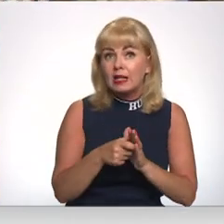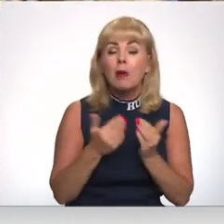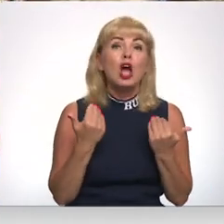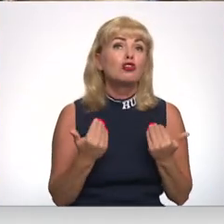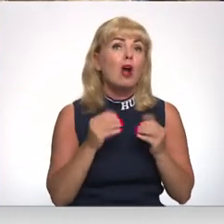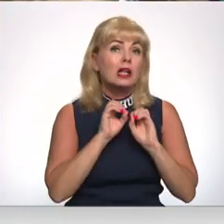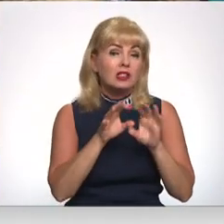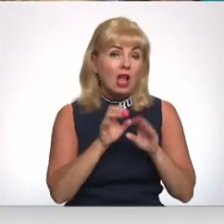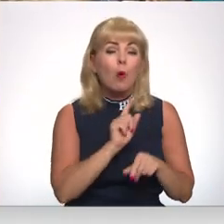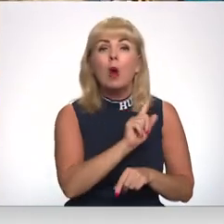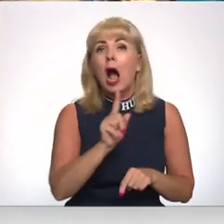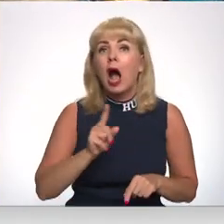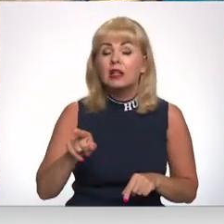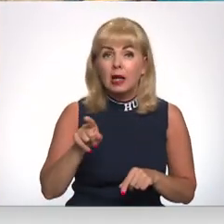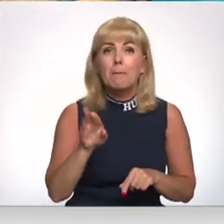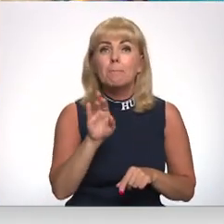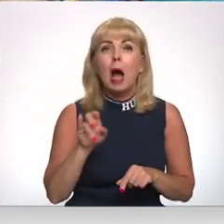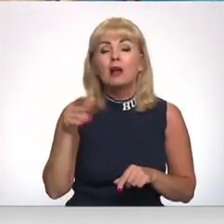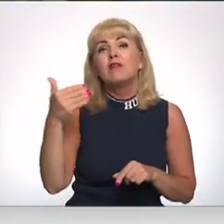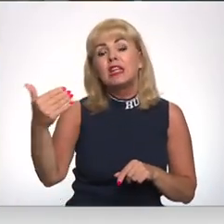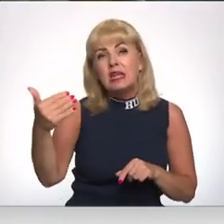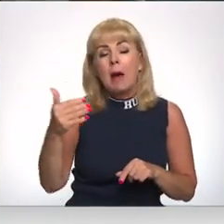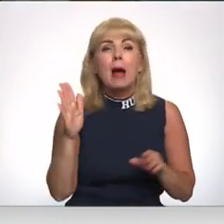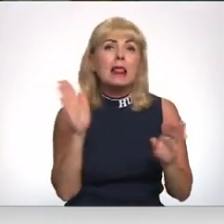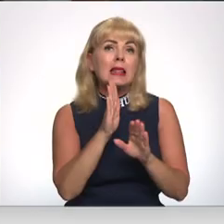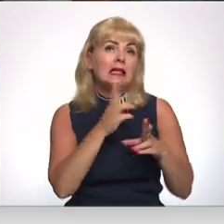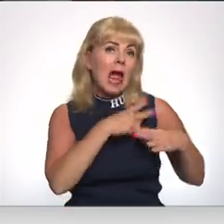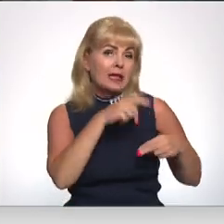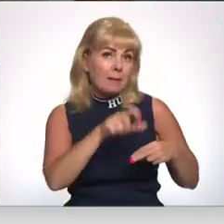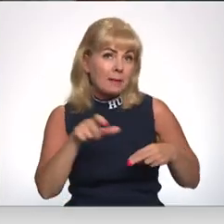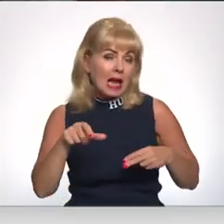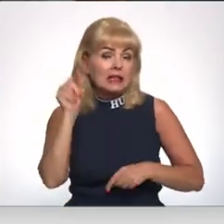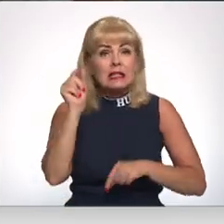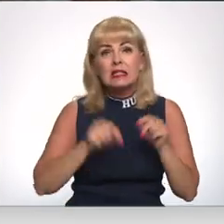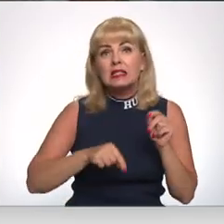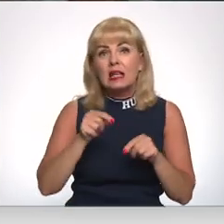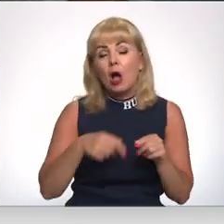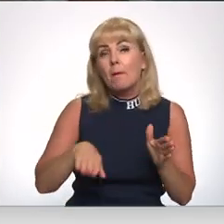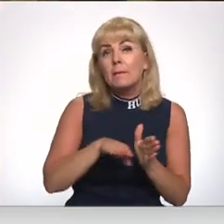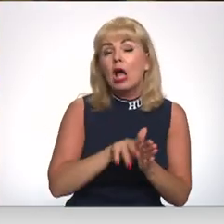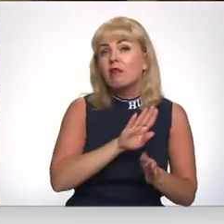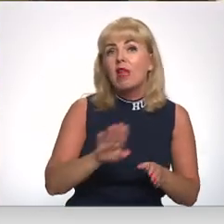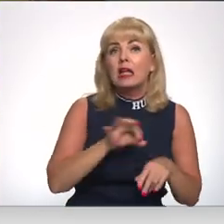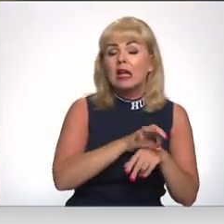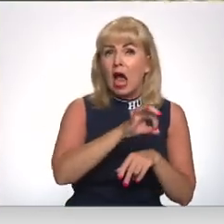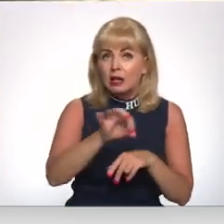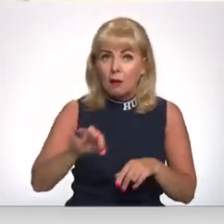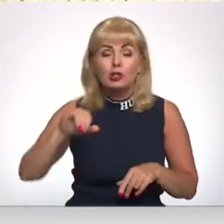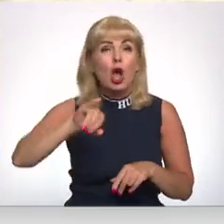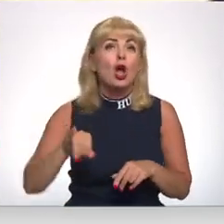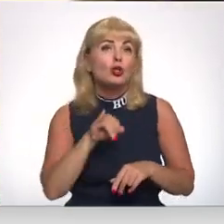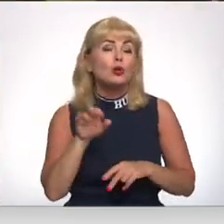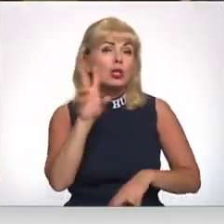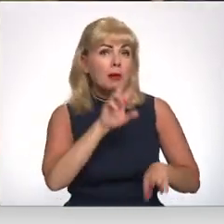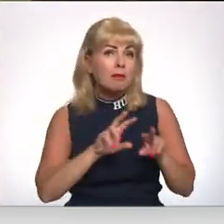šāds stāsts ir teju katram no Mārītes likteņbiedriem. Taču salidojumā piedalās ne tikai represētie. Juris Rudzis meklē savu